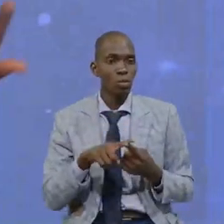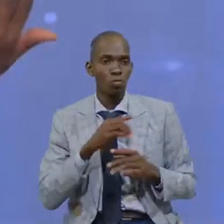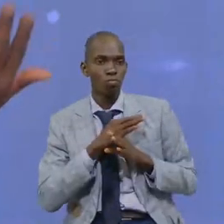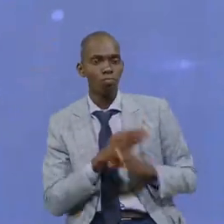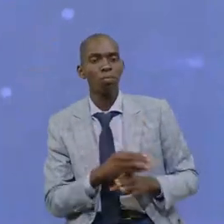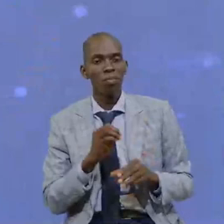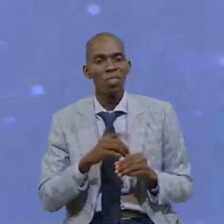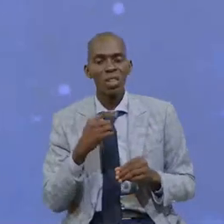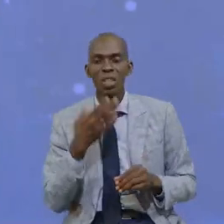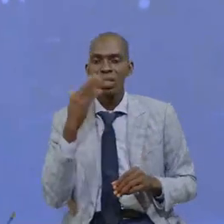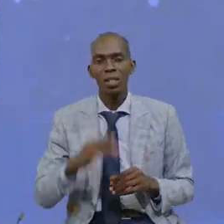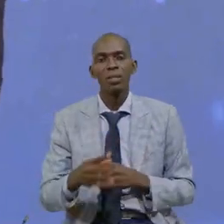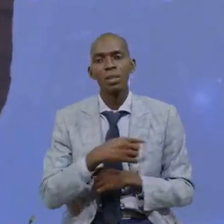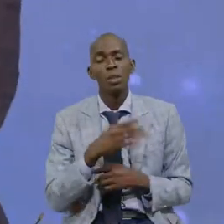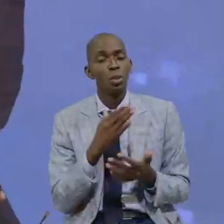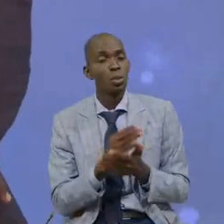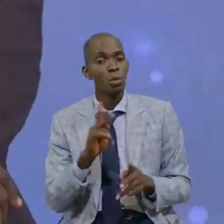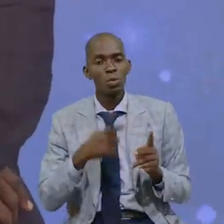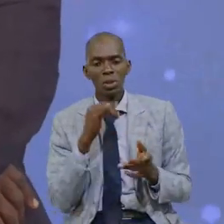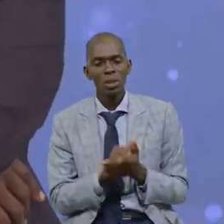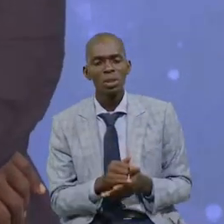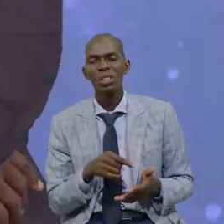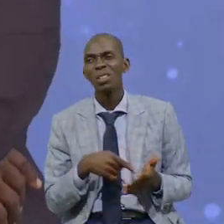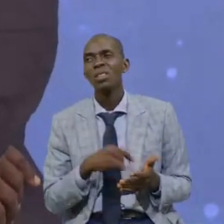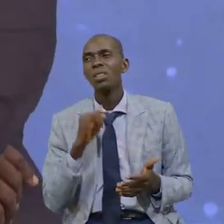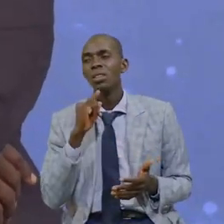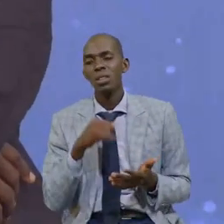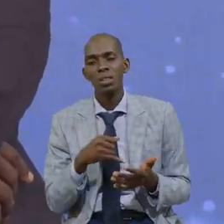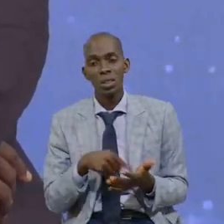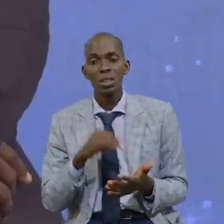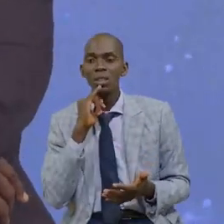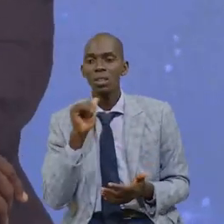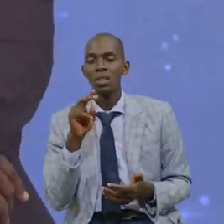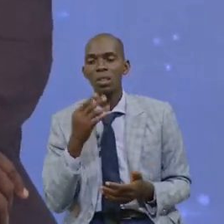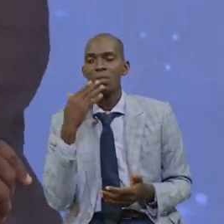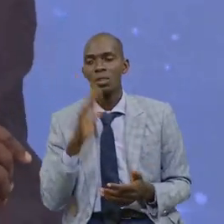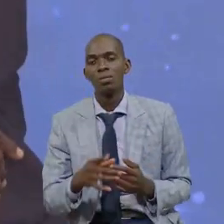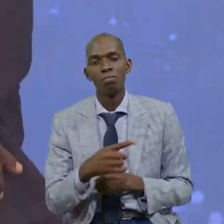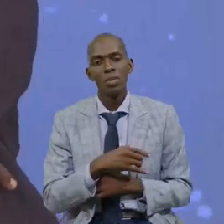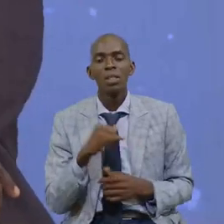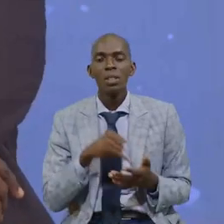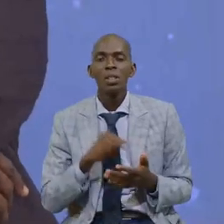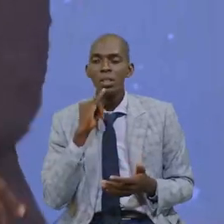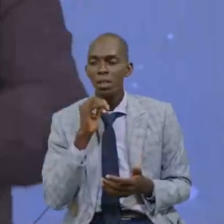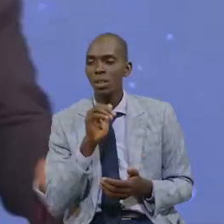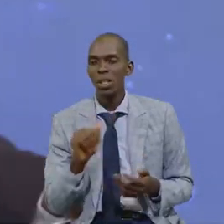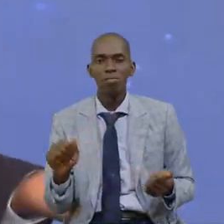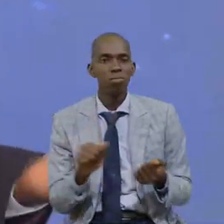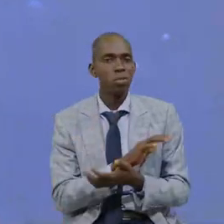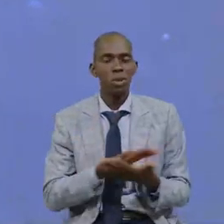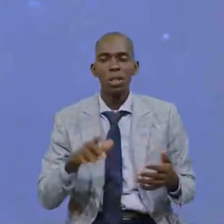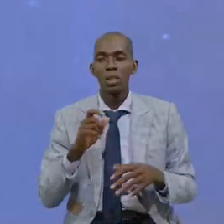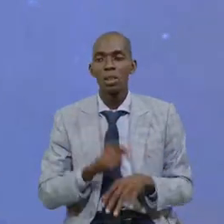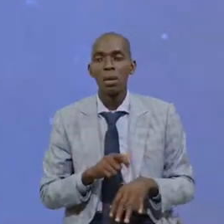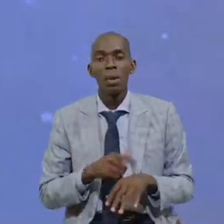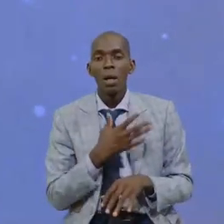jour. Certains disent, oh, c'est un mauvais jour. C'est un jour corrompu. C'est un jour de